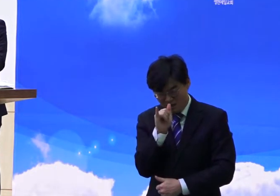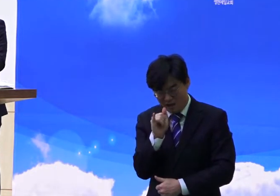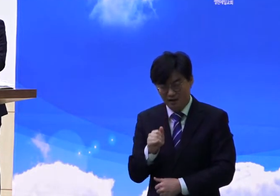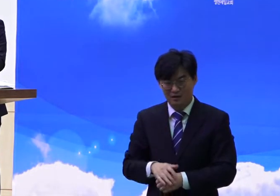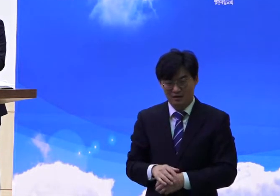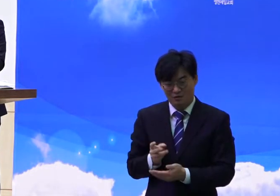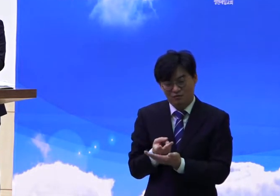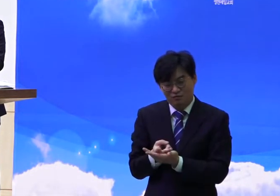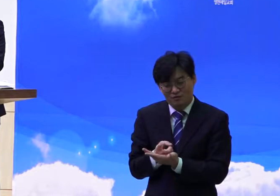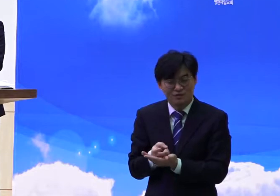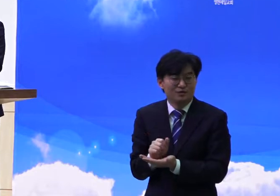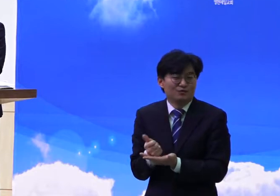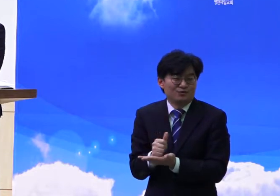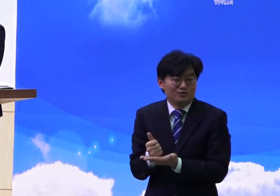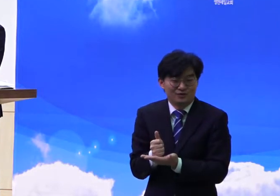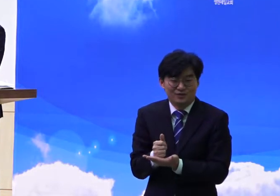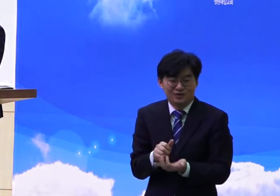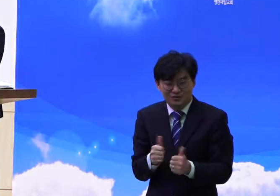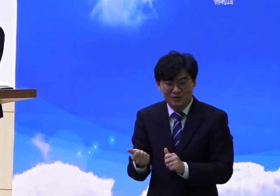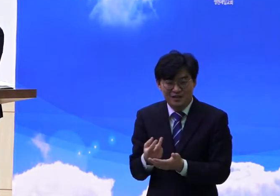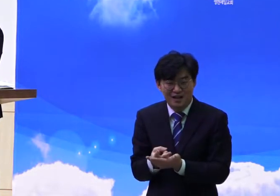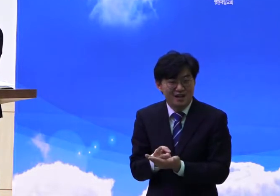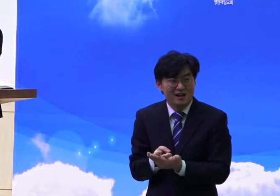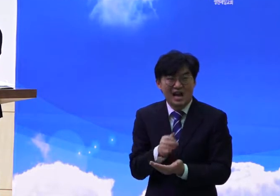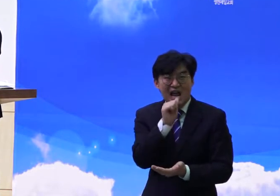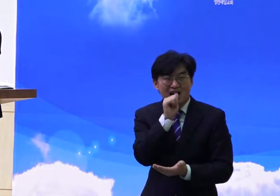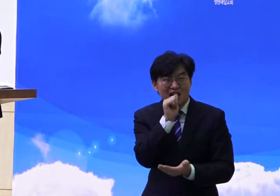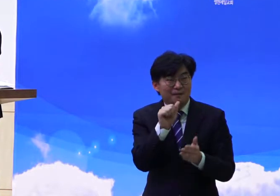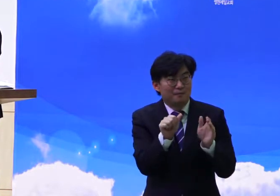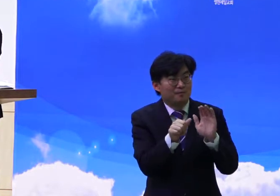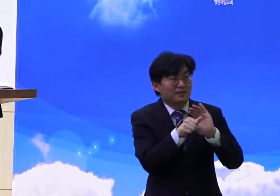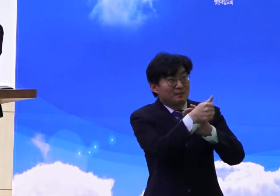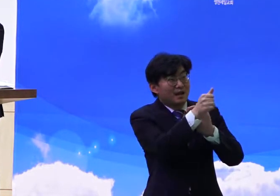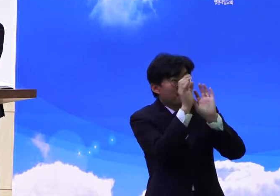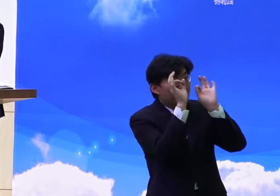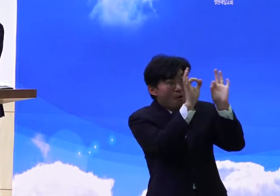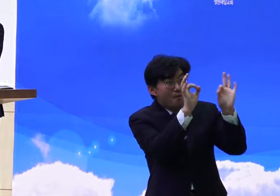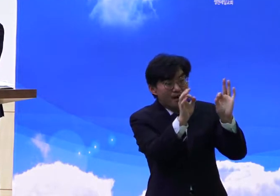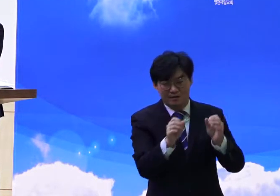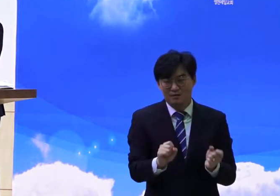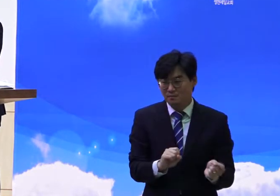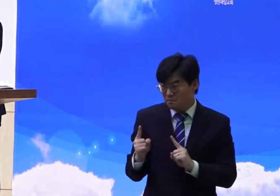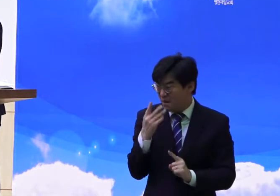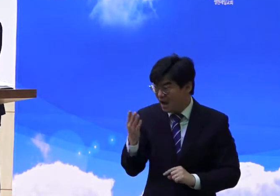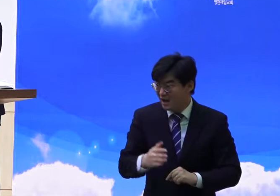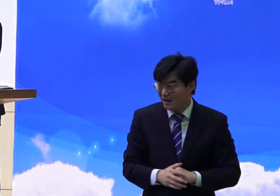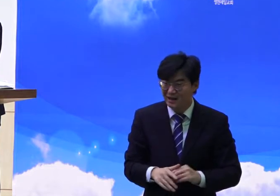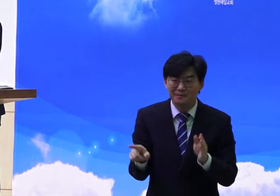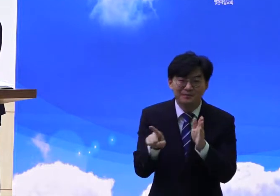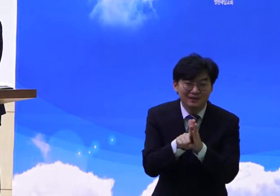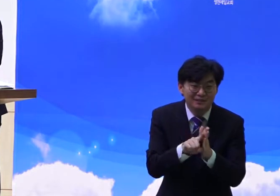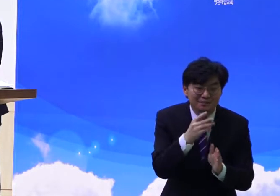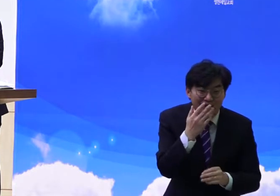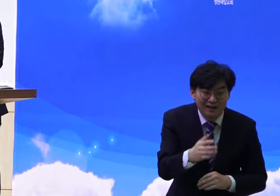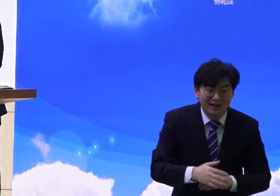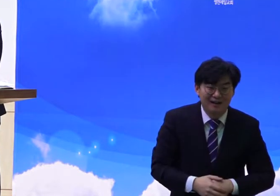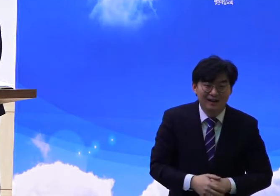독이 퍼져가고 있는 그 사람이 녹뱀을 보면 살아나겠어? 여러분 어떻습니까?